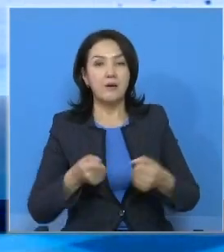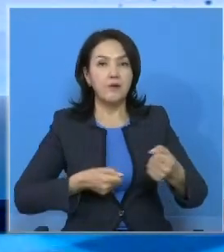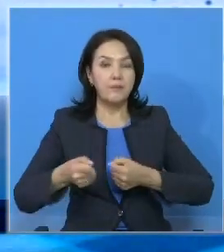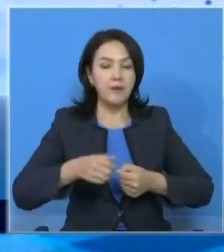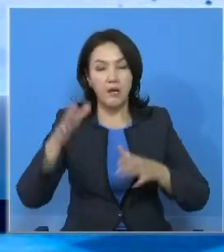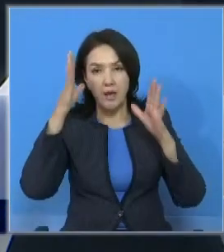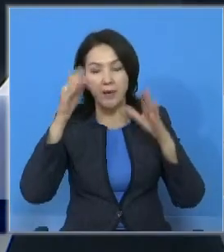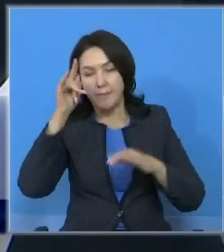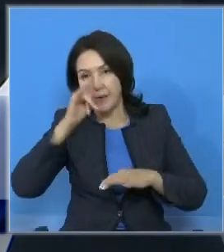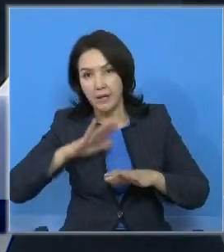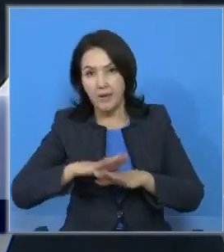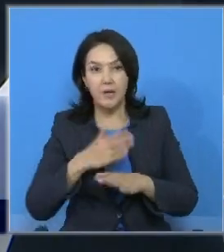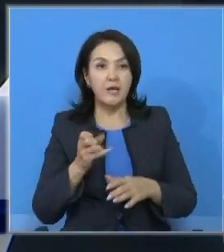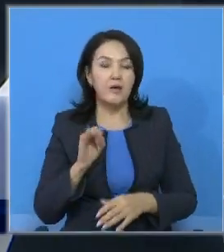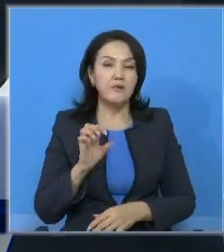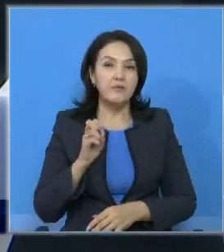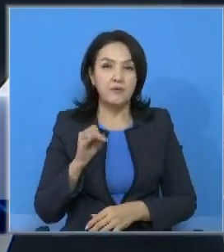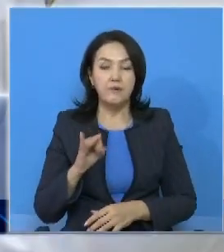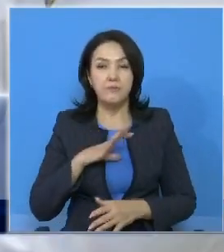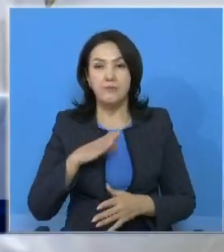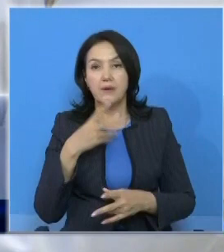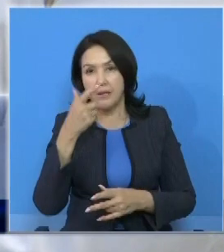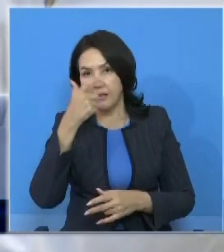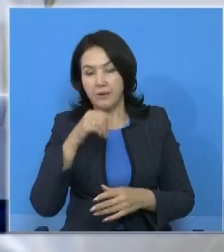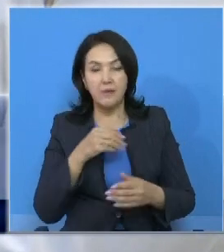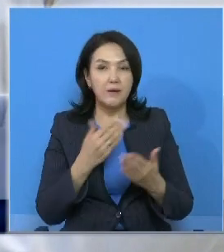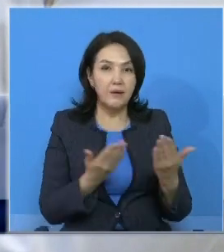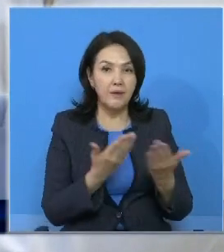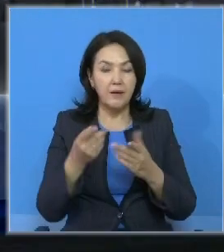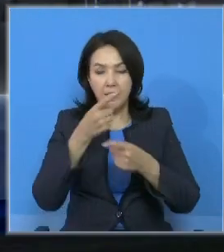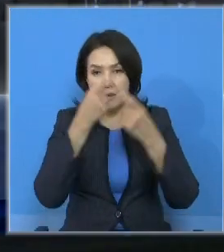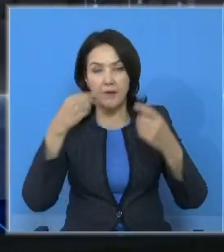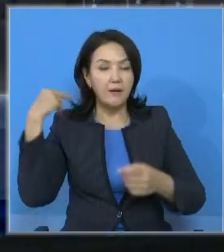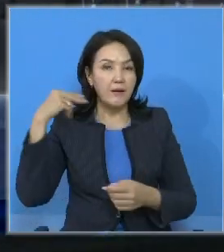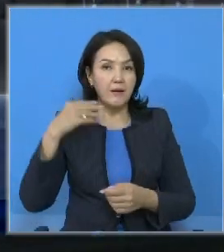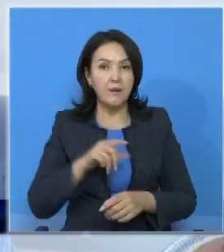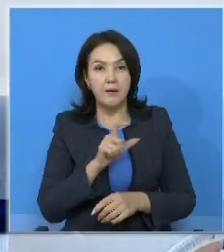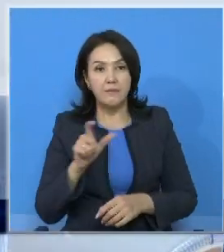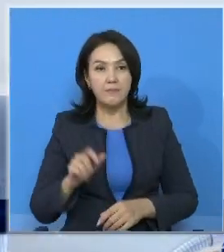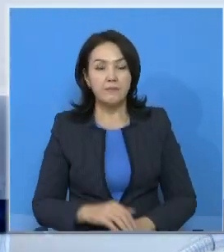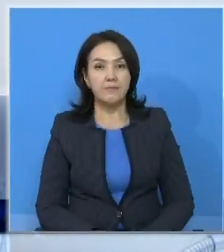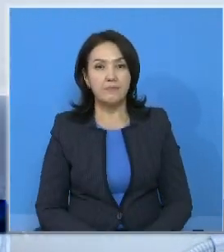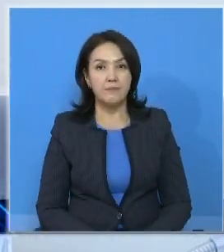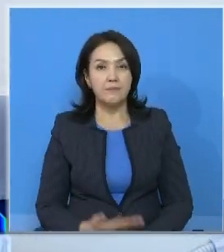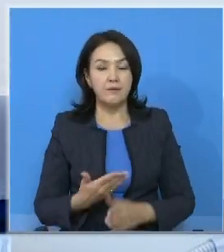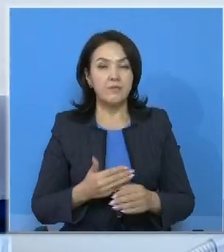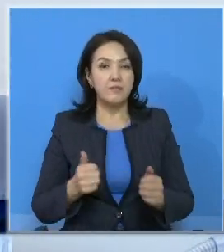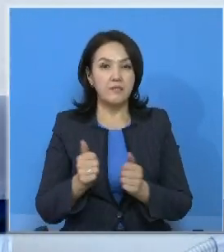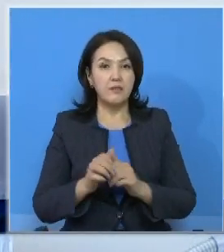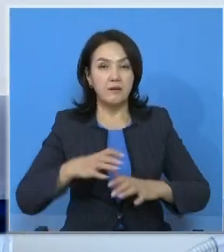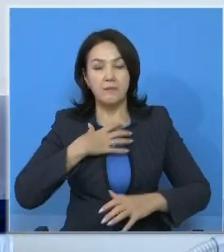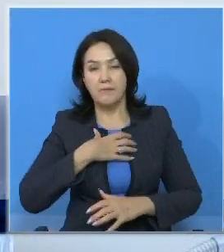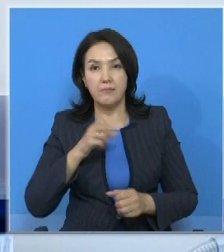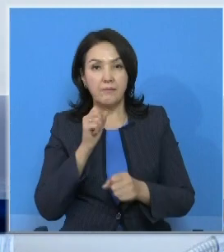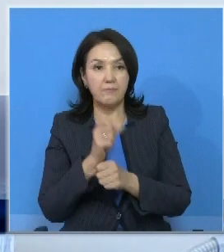управления мусульман Казахстана Наиб Муфтий опирался в своем докладе на послание главы государства народу. Перед нами стоит особо